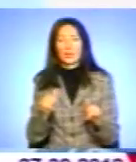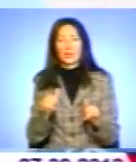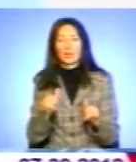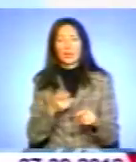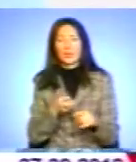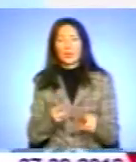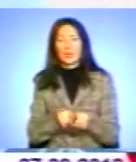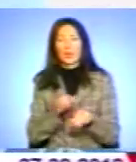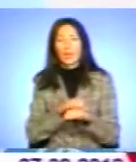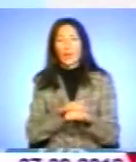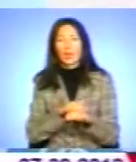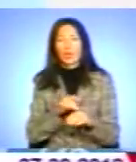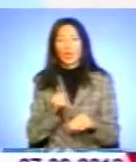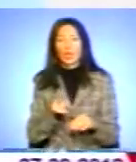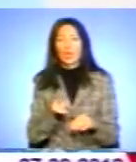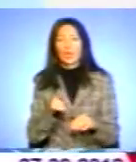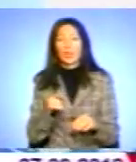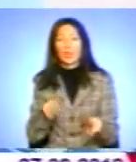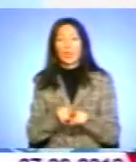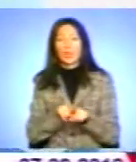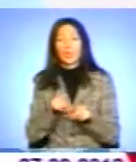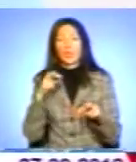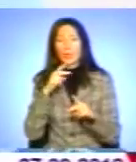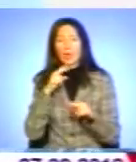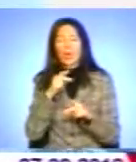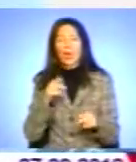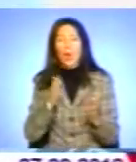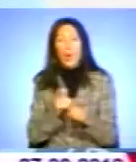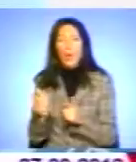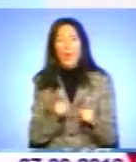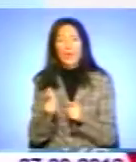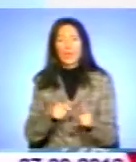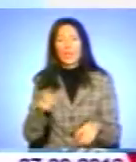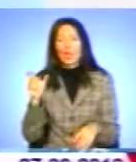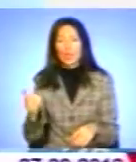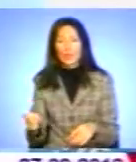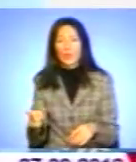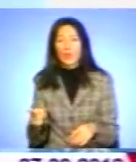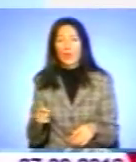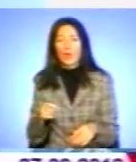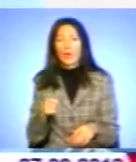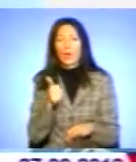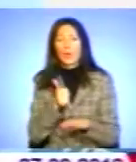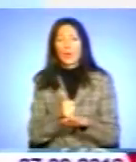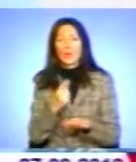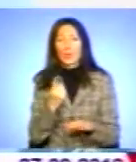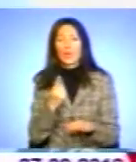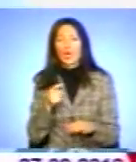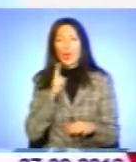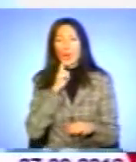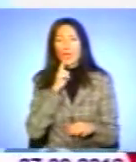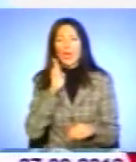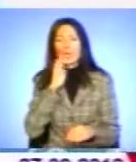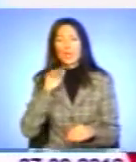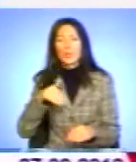цих таких їхніх неправильної поведінки, як я казав вже, насамперед куріння. І жінки